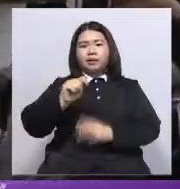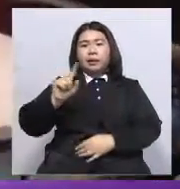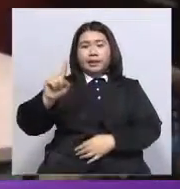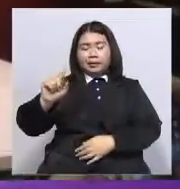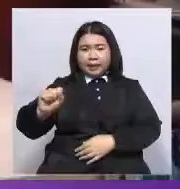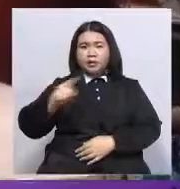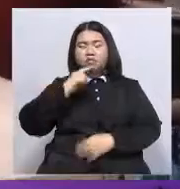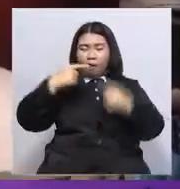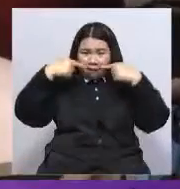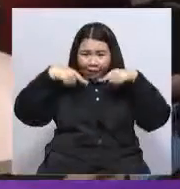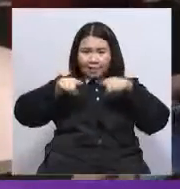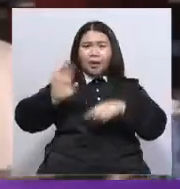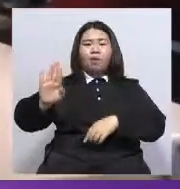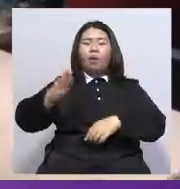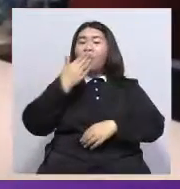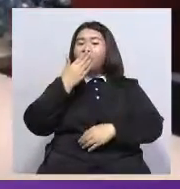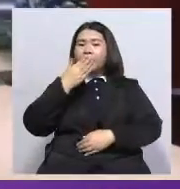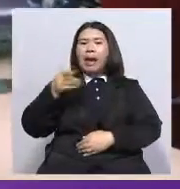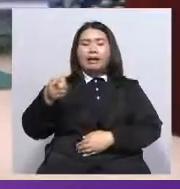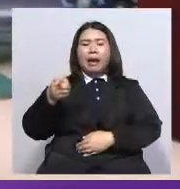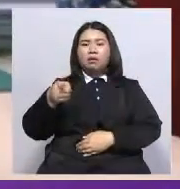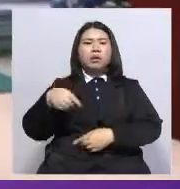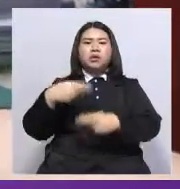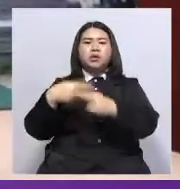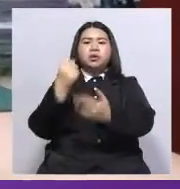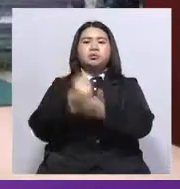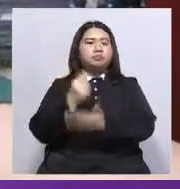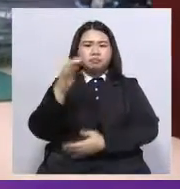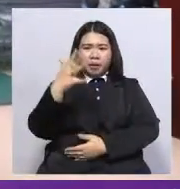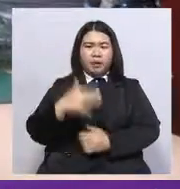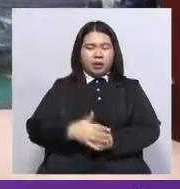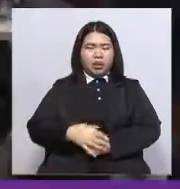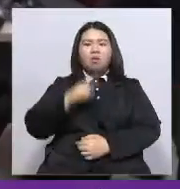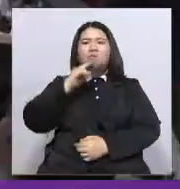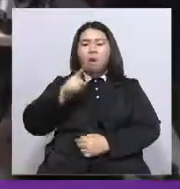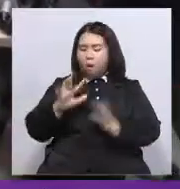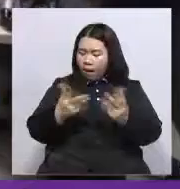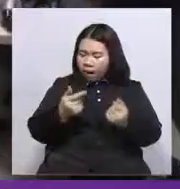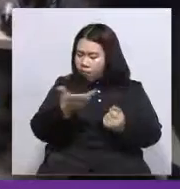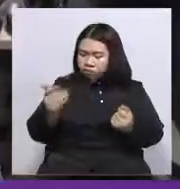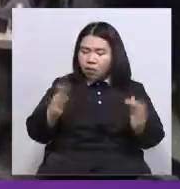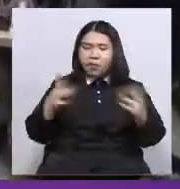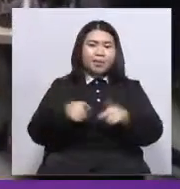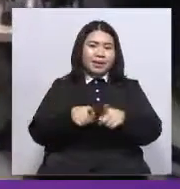ว่างาช้างแอฟริกาดังกล่าวนั้นไม่ได้มีการขึ้นทะเบียนและก็ยังไม่มีการแจ้งสูญหายอีกด้วยค่ะ